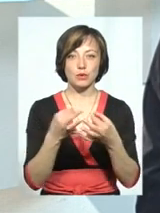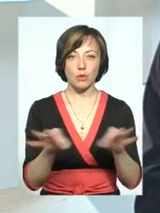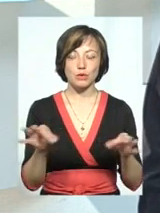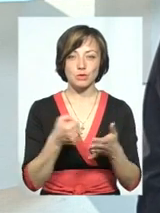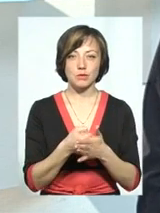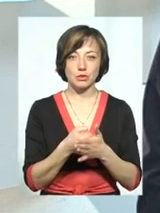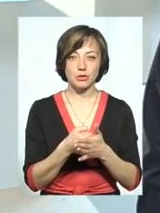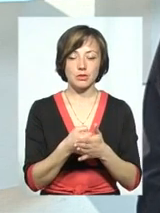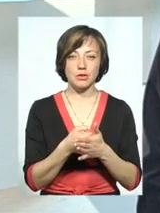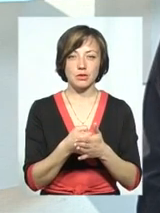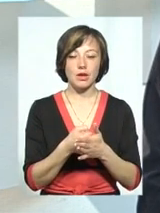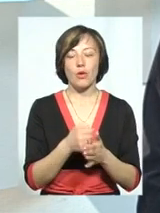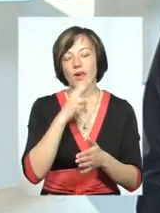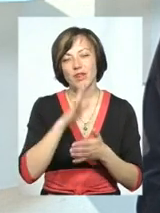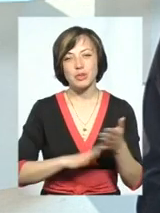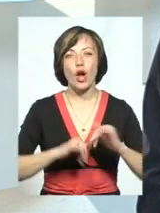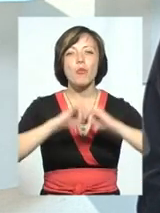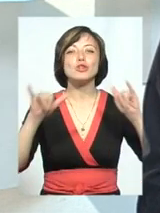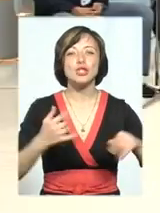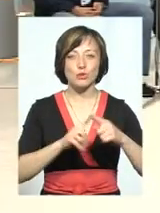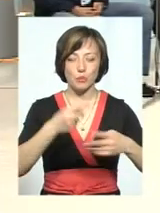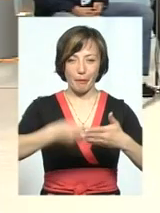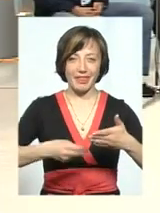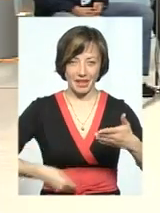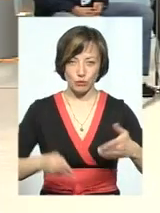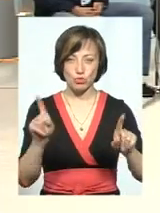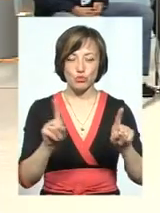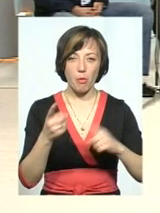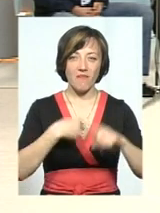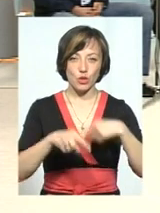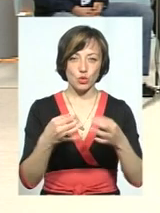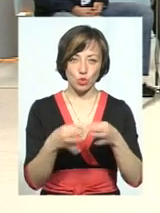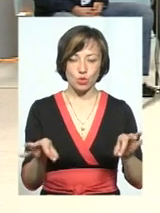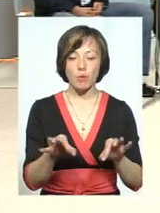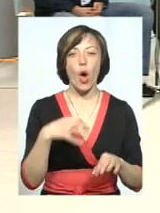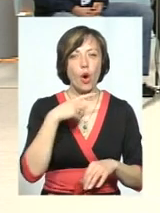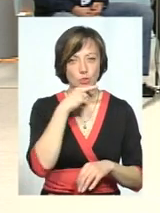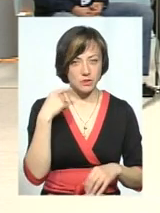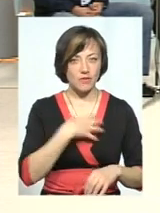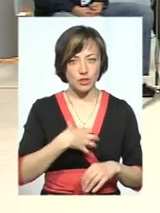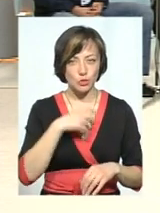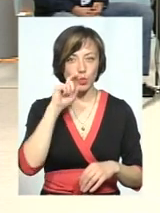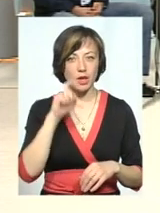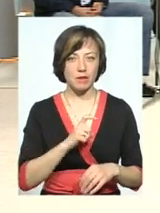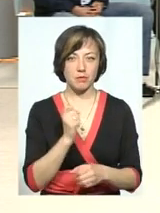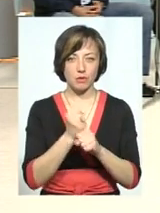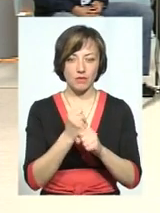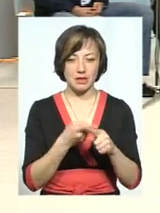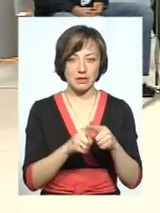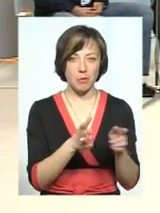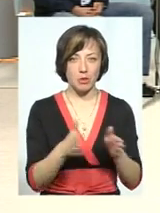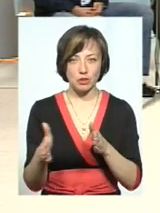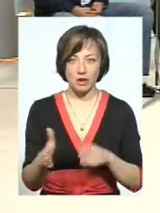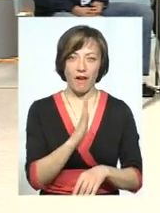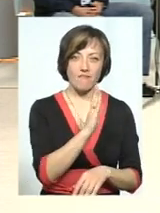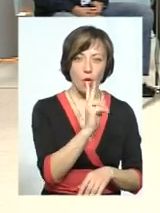до ВКонтакті, однокласників. Як на мене, це, мабуть, свідчить про те, що все ж таки Росії дуже важливо, щоб Україна працювала ця мережа. А